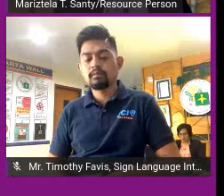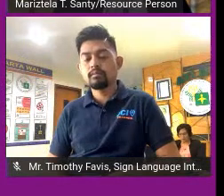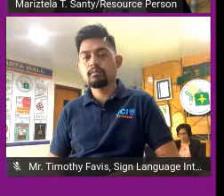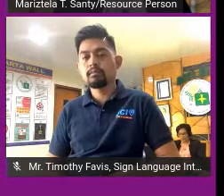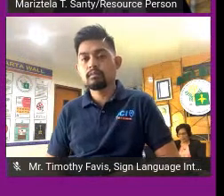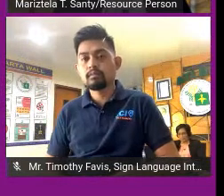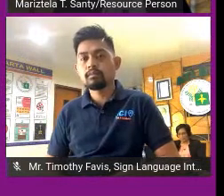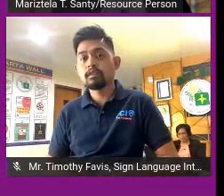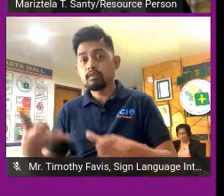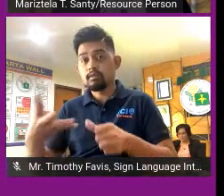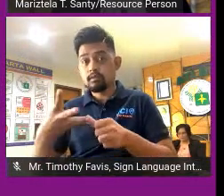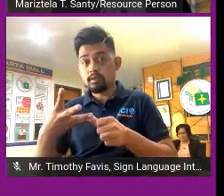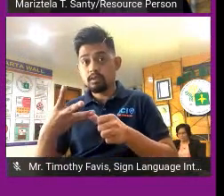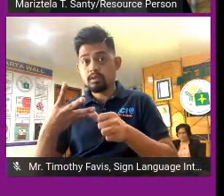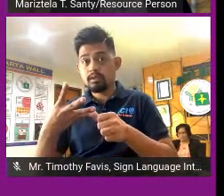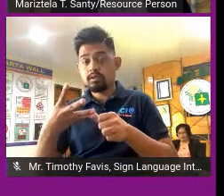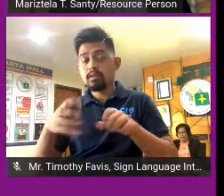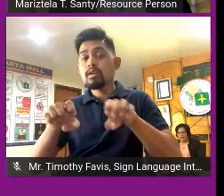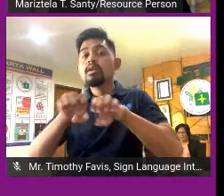at work.